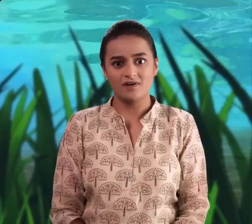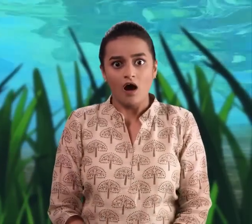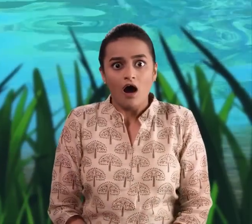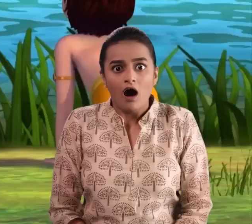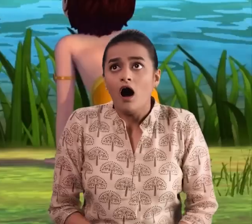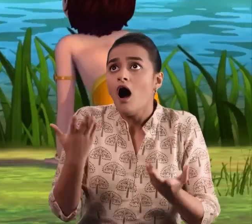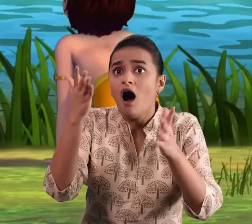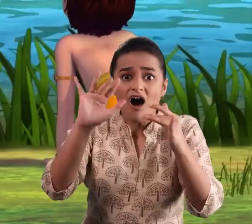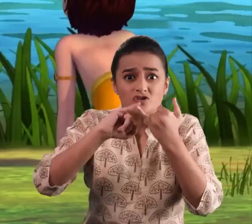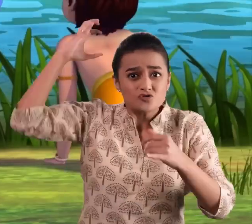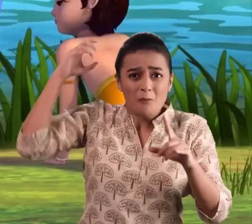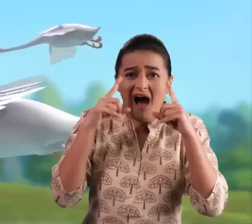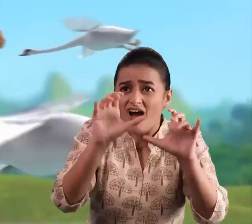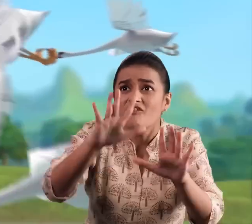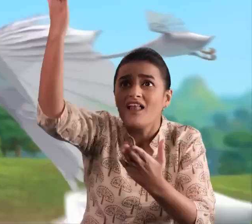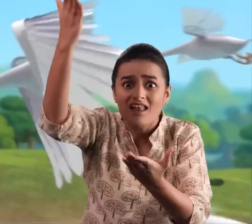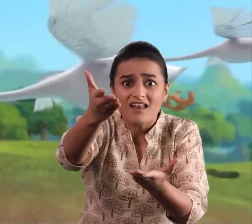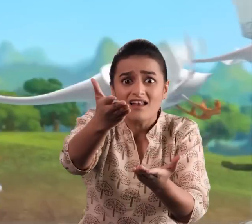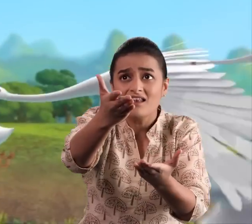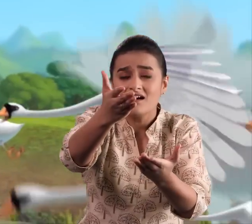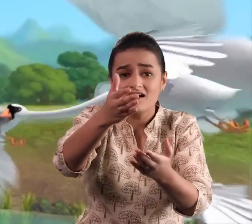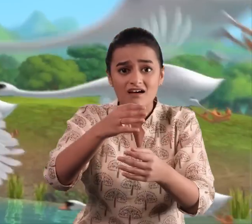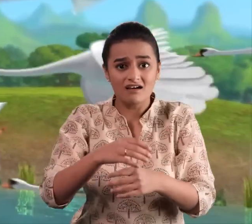ओ नहीं, सुबाला बच गई।